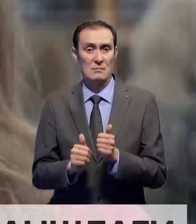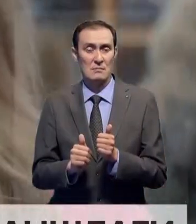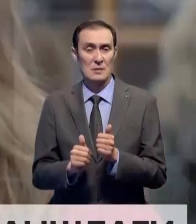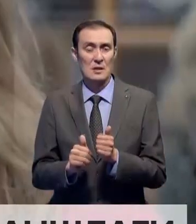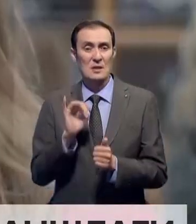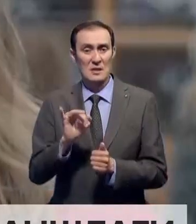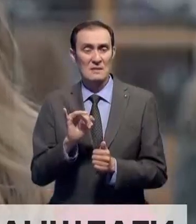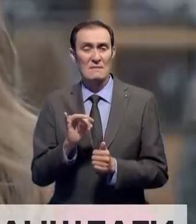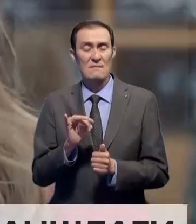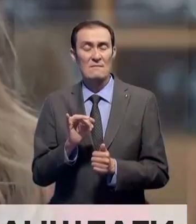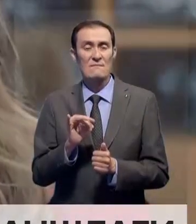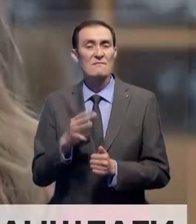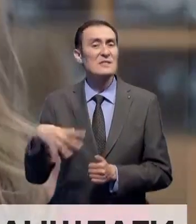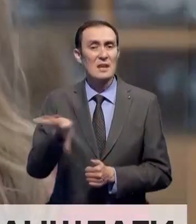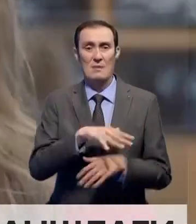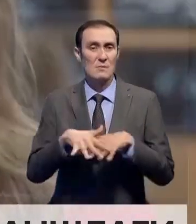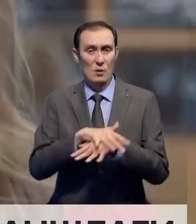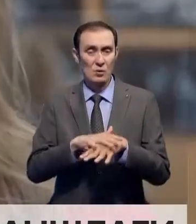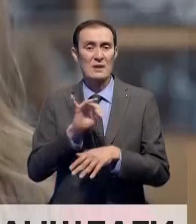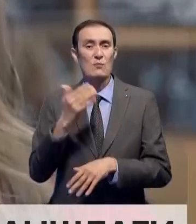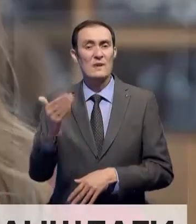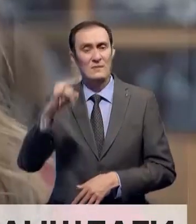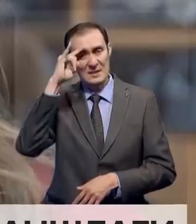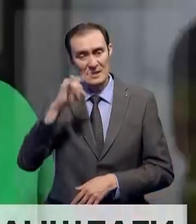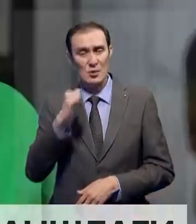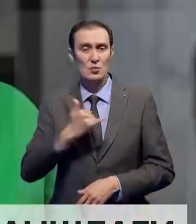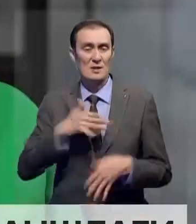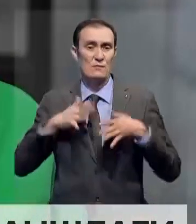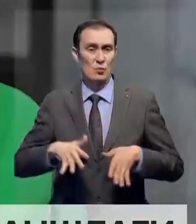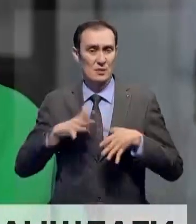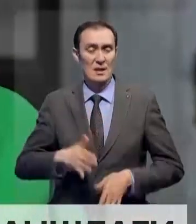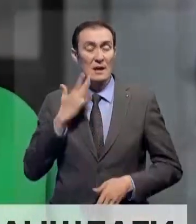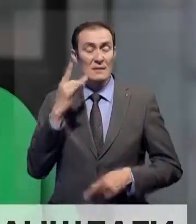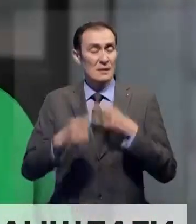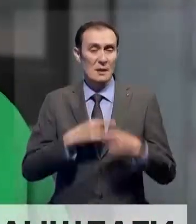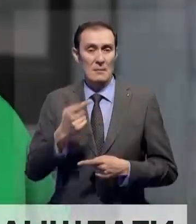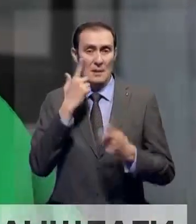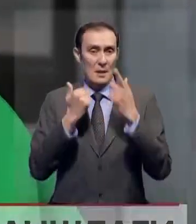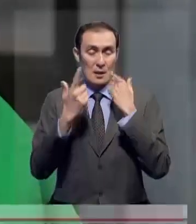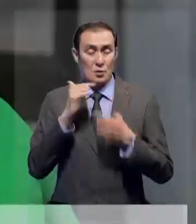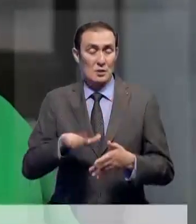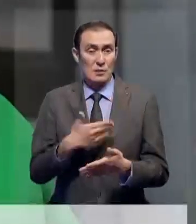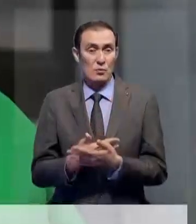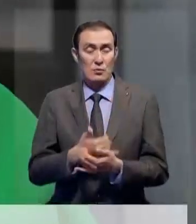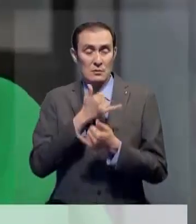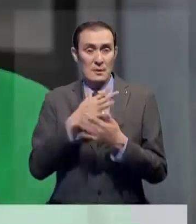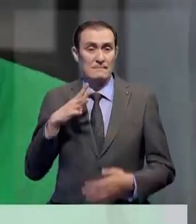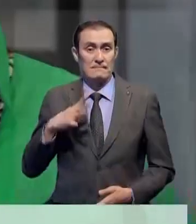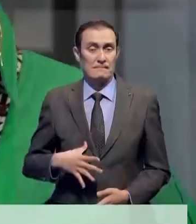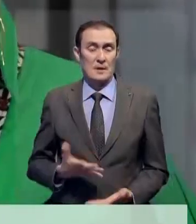и всем народам. И в Казахстане, и в Грузии. Я все время плакала, если честно, я до сих пор, наверное, сейчас